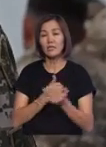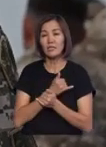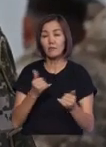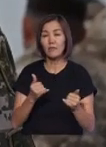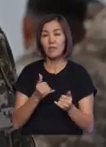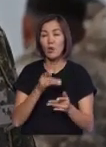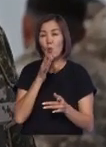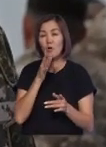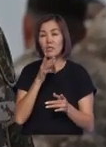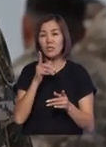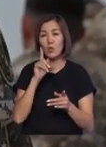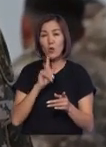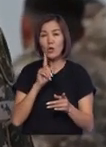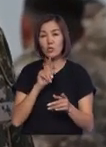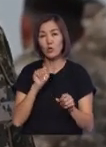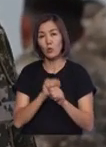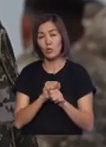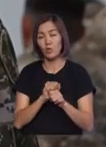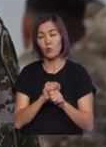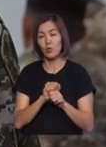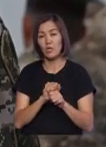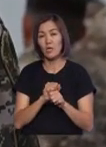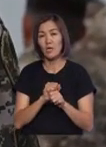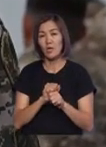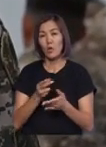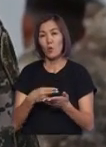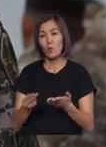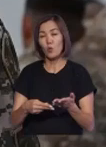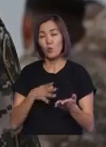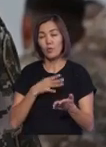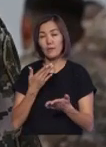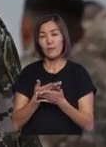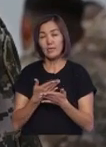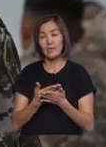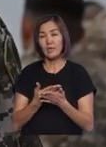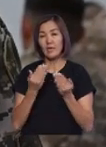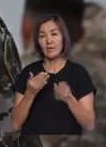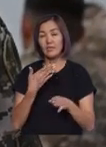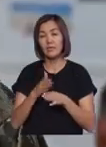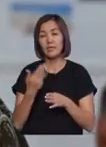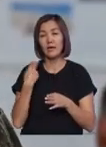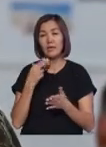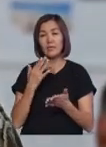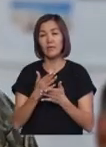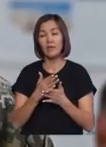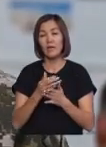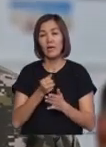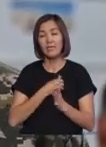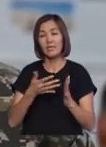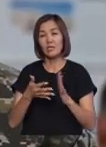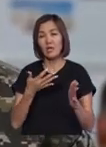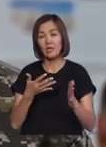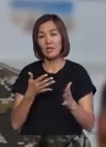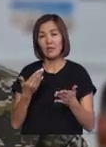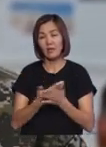өткеру кезеңіне несиелік қарыздарын тоқтату туралы қол қойылды. Мәселен, қазір несиелік қарызы бар әскерге шақырылғандармен